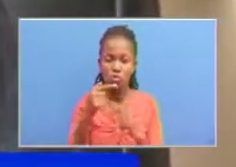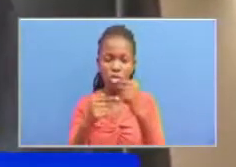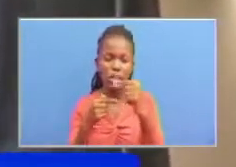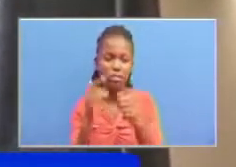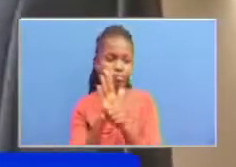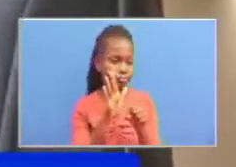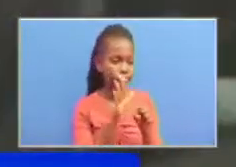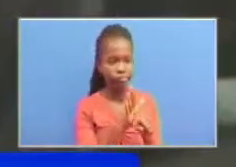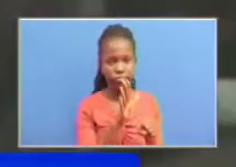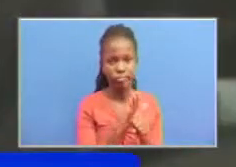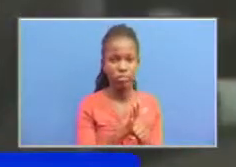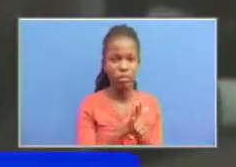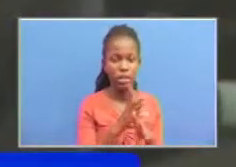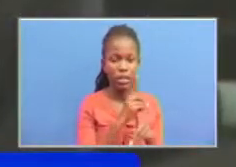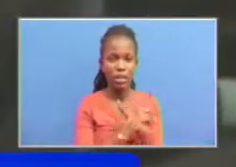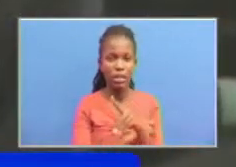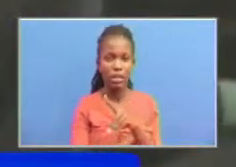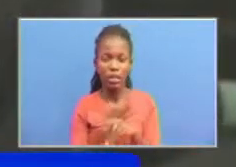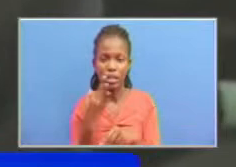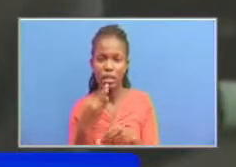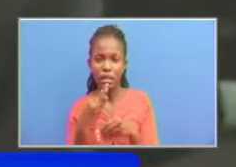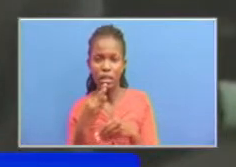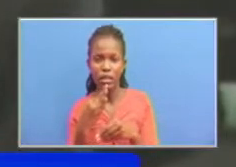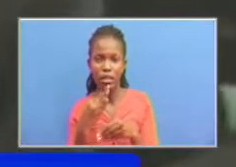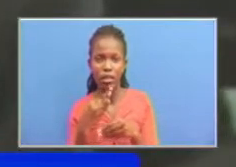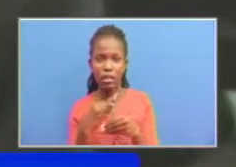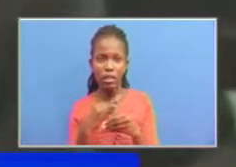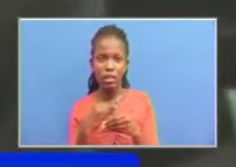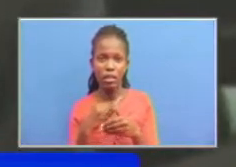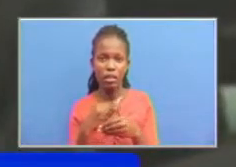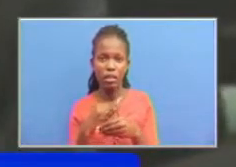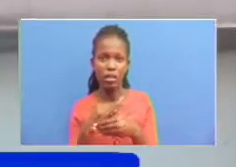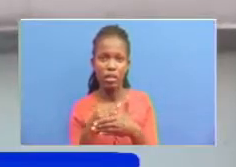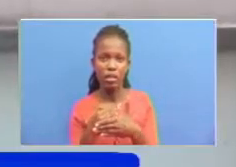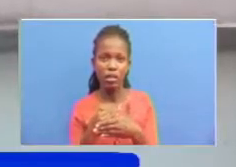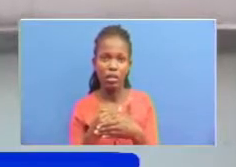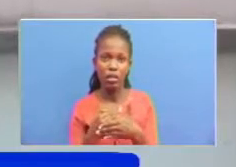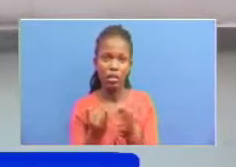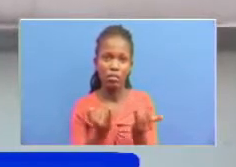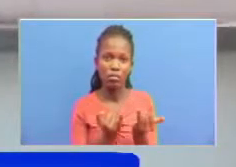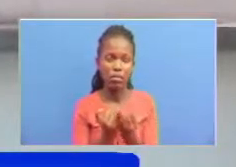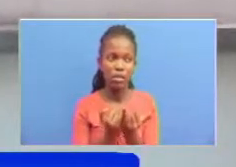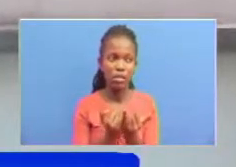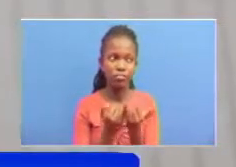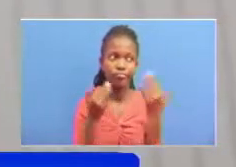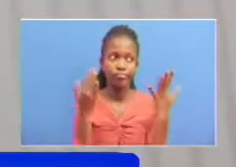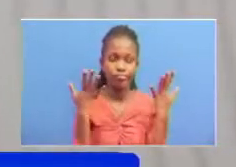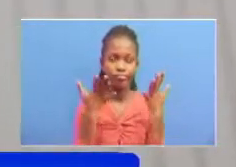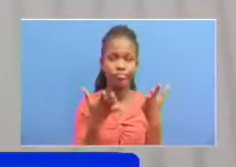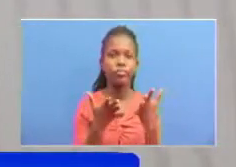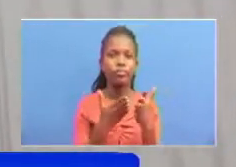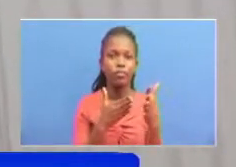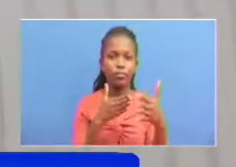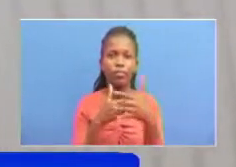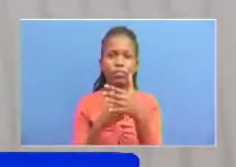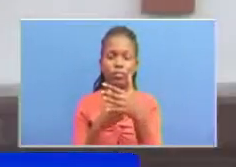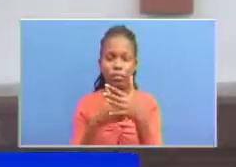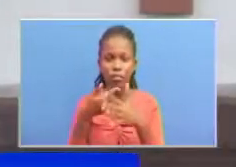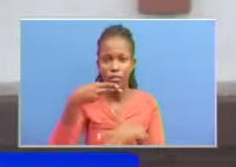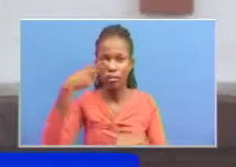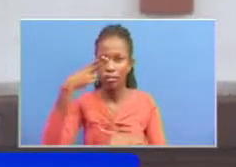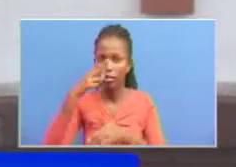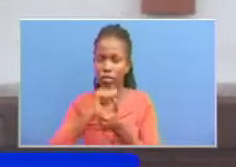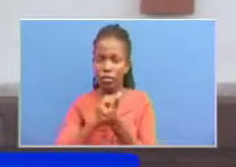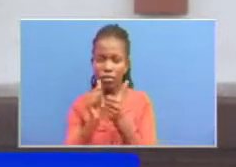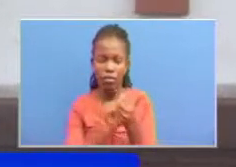vio. Mithene tatu mbewa mudena ula umbano uu waile te kutwaye uwa. Utongo iwa yulu vio na ulo